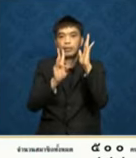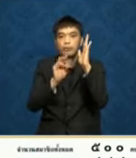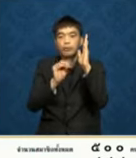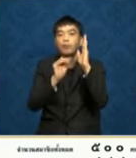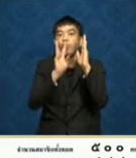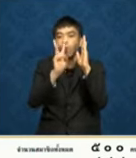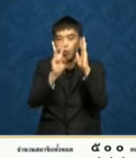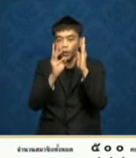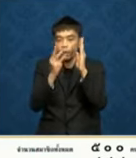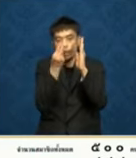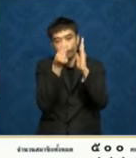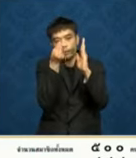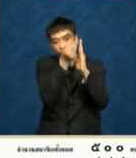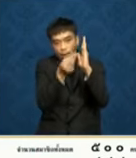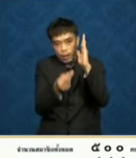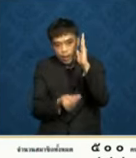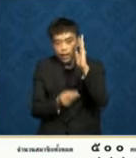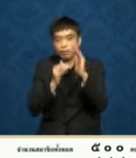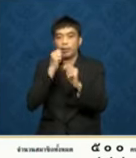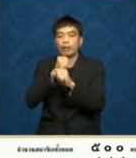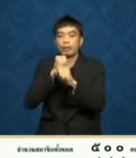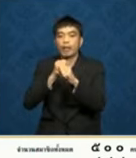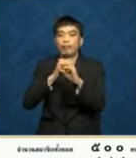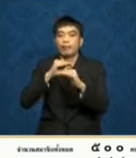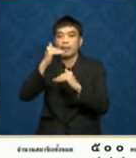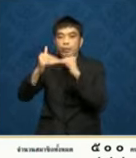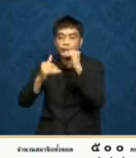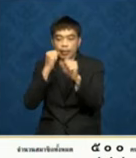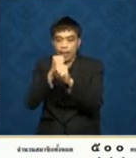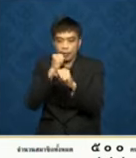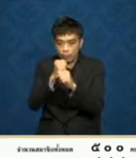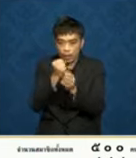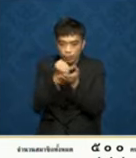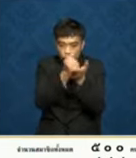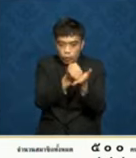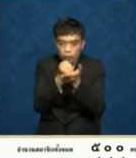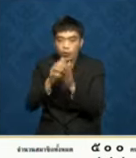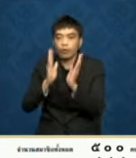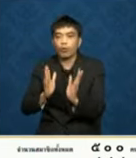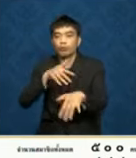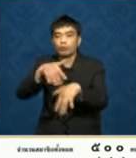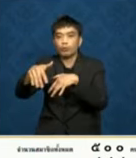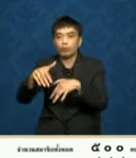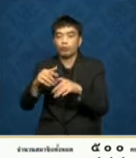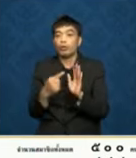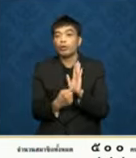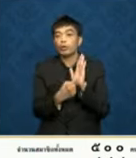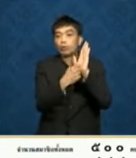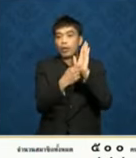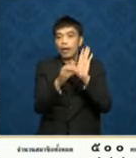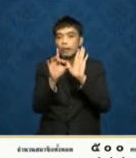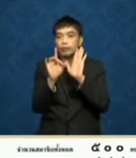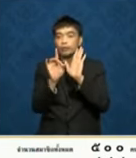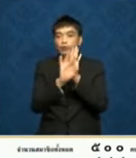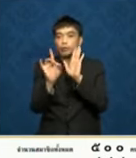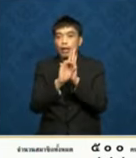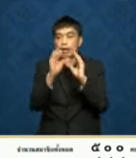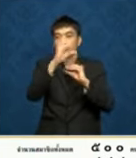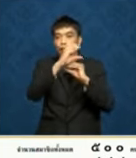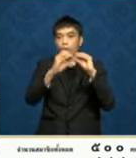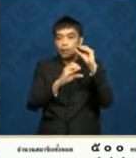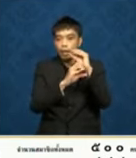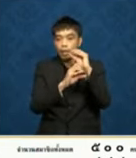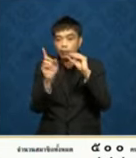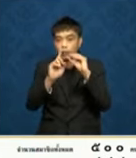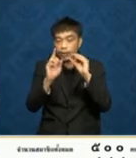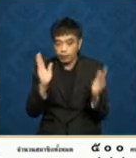ารทจะคบเคลื่อน ทำงานให้พี่นประชาชนแล้วกจะขออนุชัรโงกสุดท้ายครัท่าน Phoneโครงการขับ